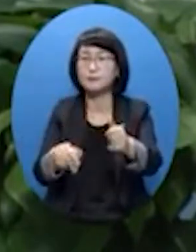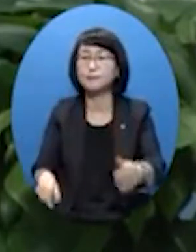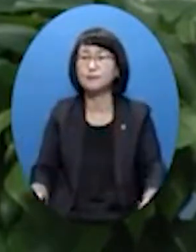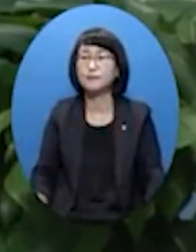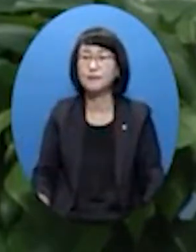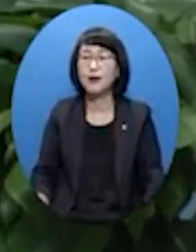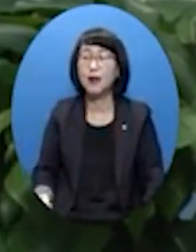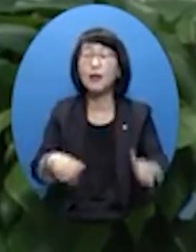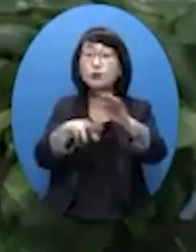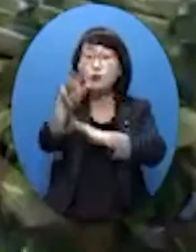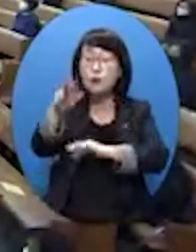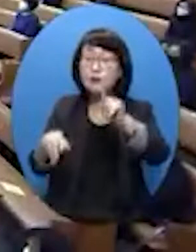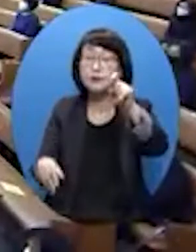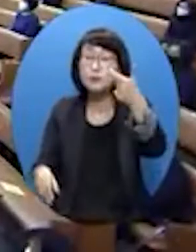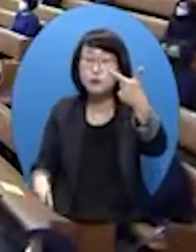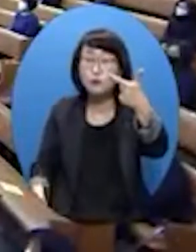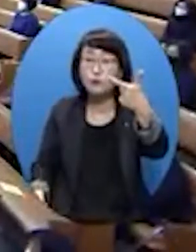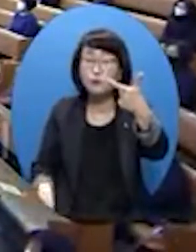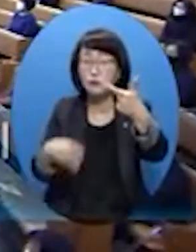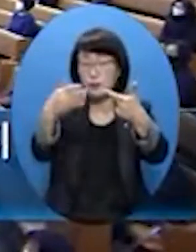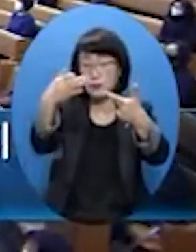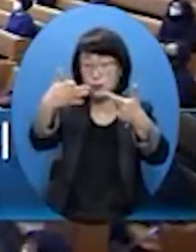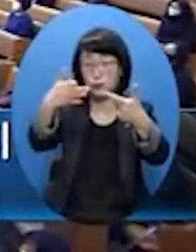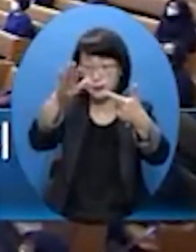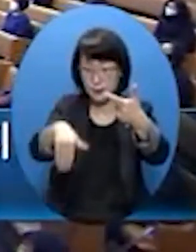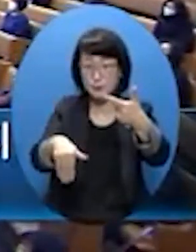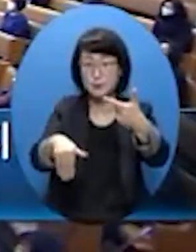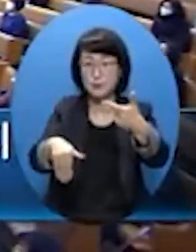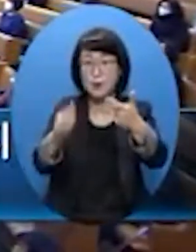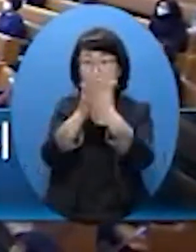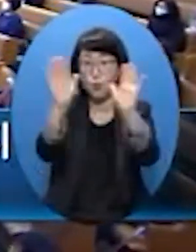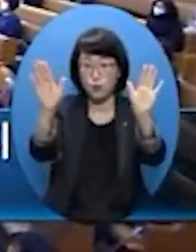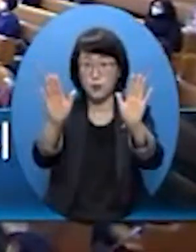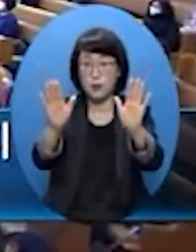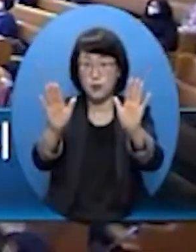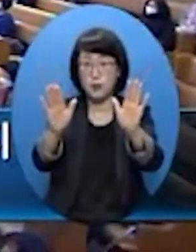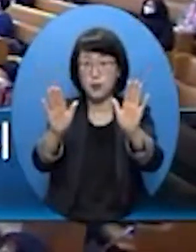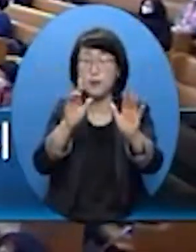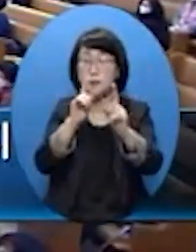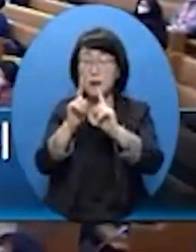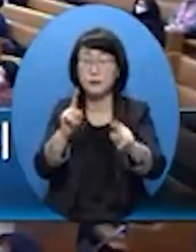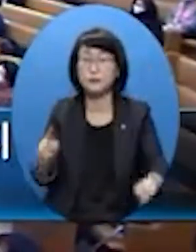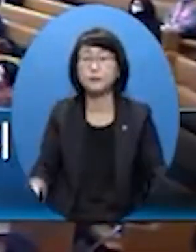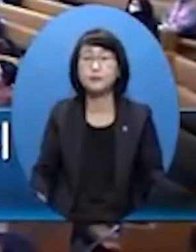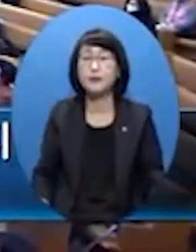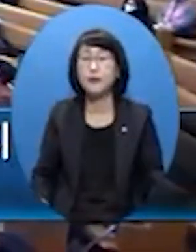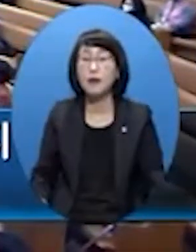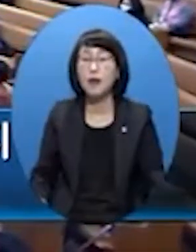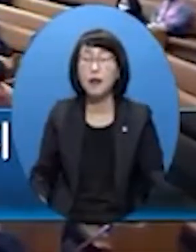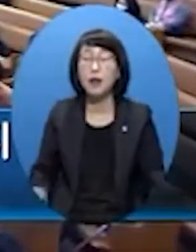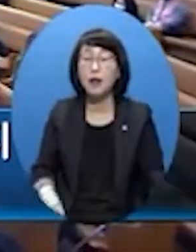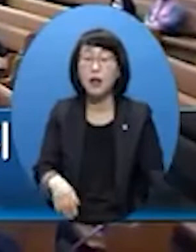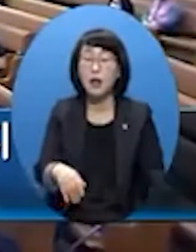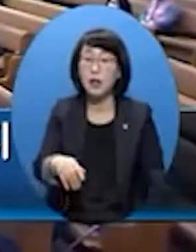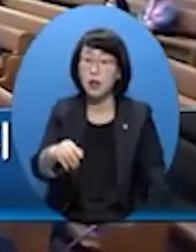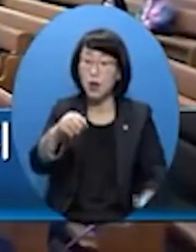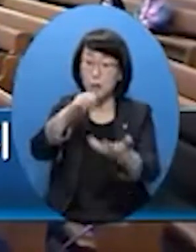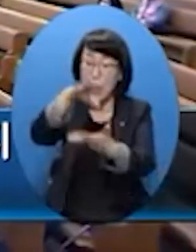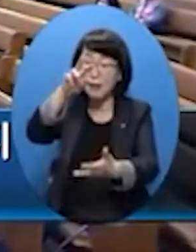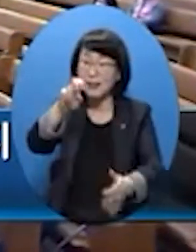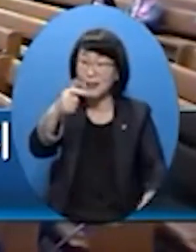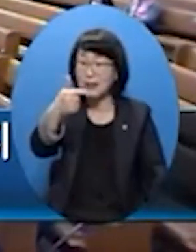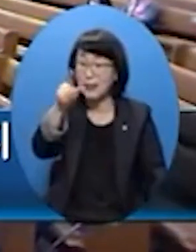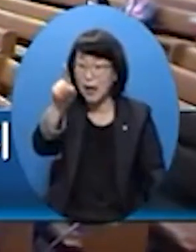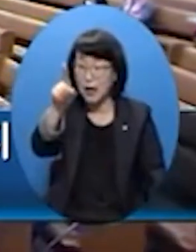취업 깻잎 6장 19절 20절에 2와트 말씀이 있습니다 하나님께서 만나야 된 기준을 정해 졌는데